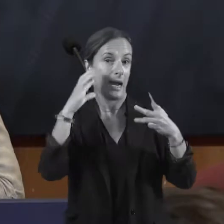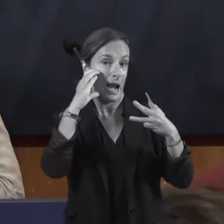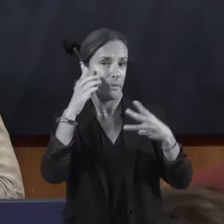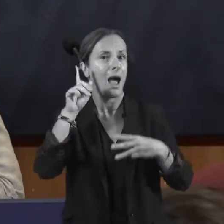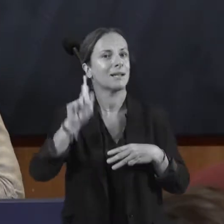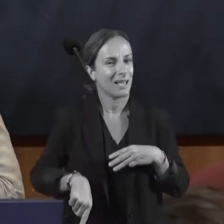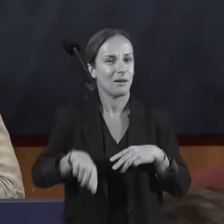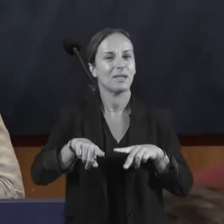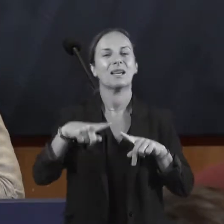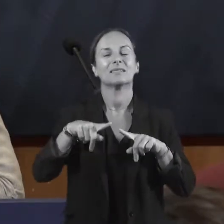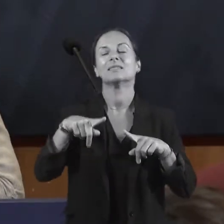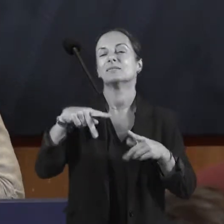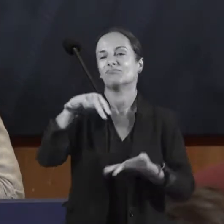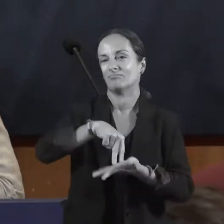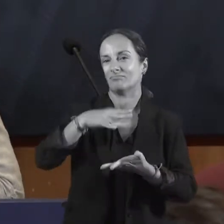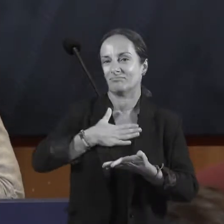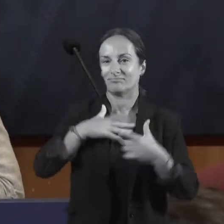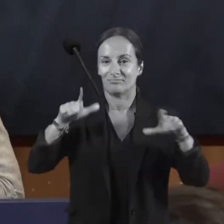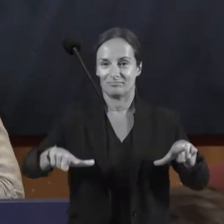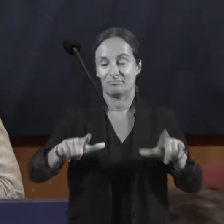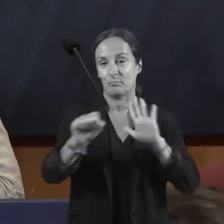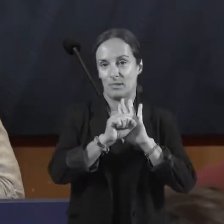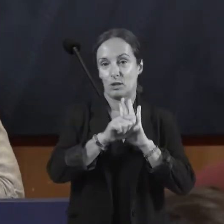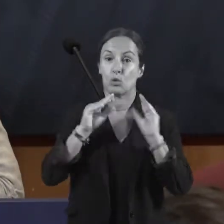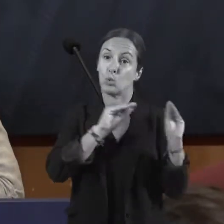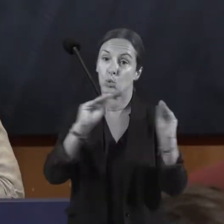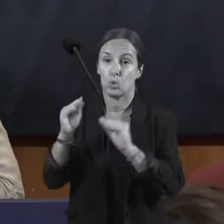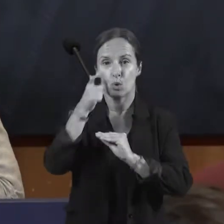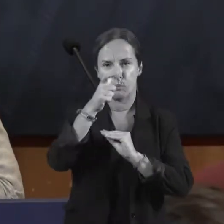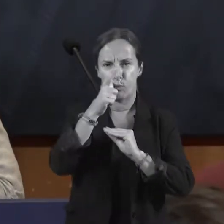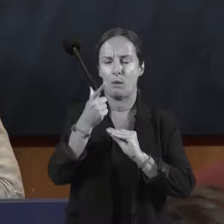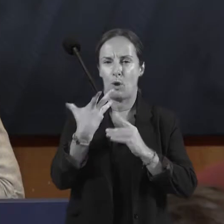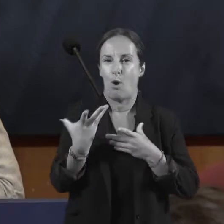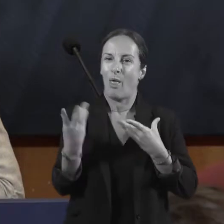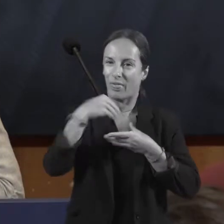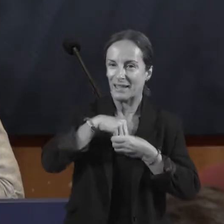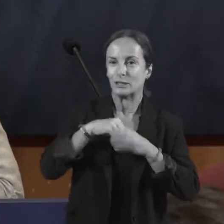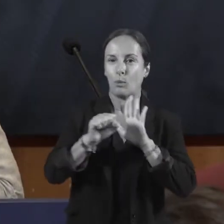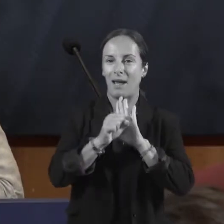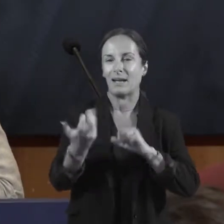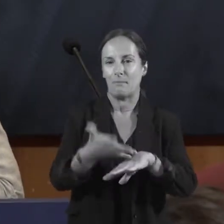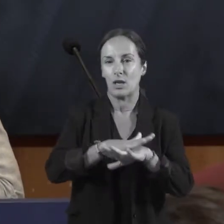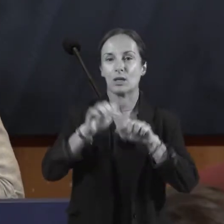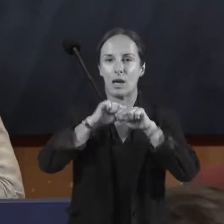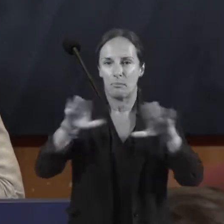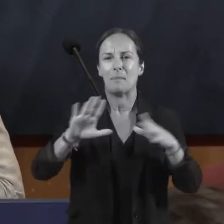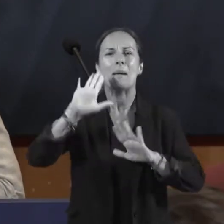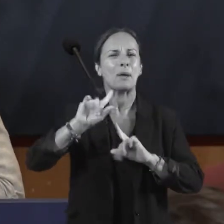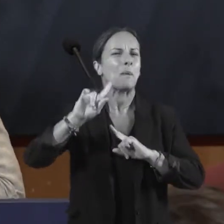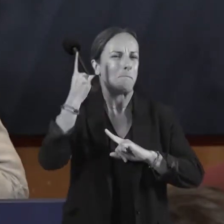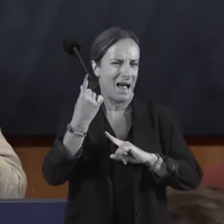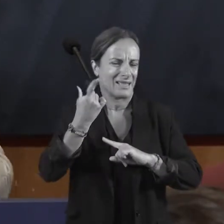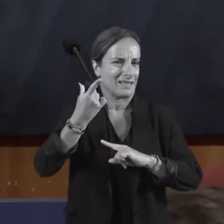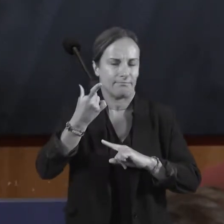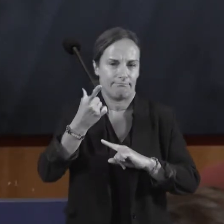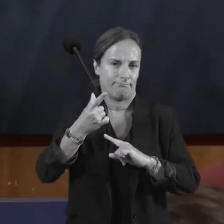i que també promocionaran els seus municipis dins la marca Mallorca. I sobretot el que volem destacar més, i el conseller ho explicarà en més detall, és